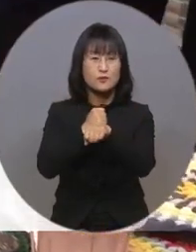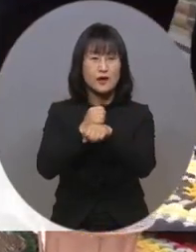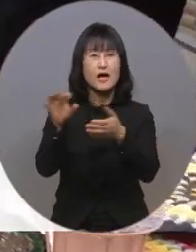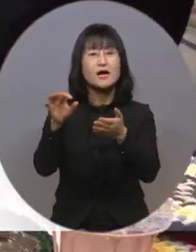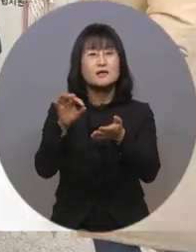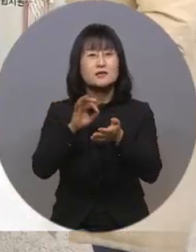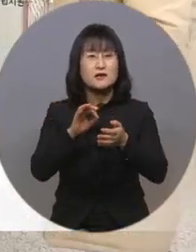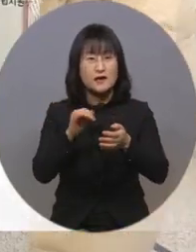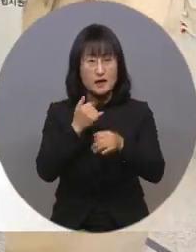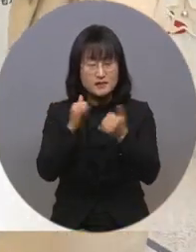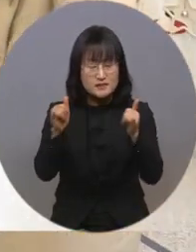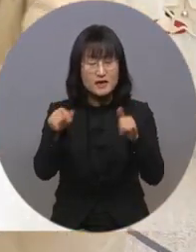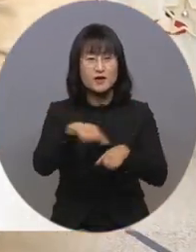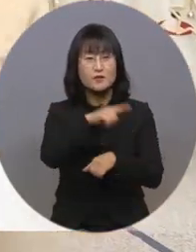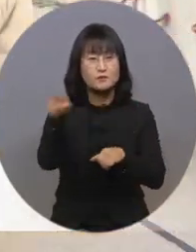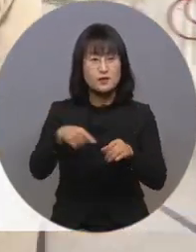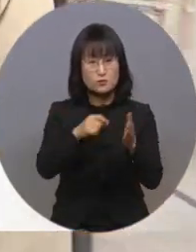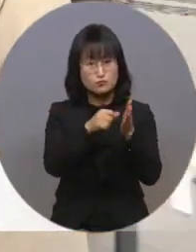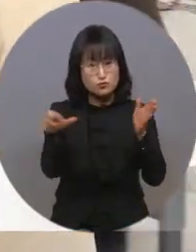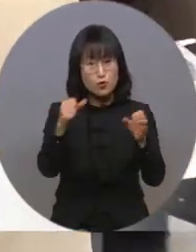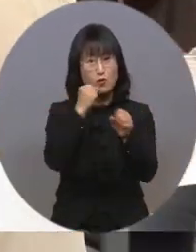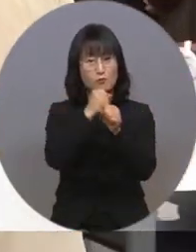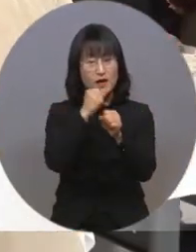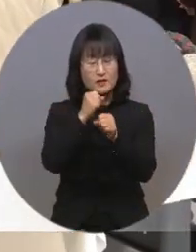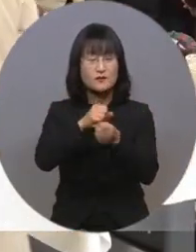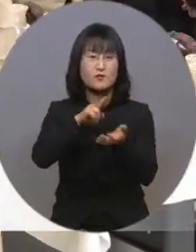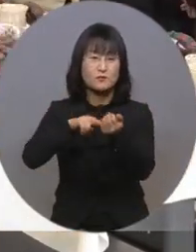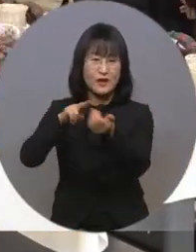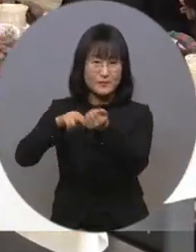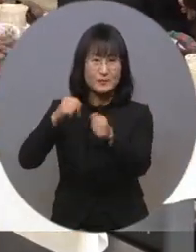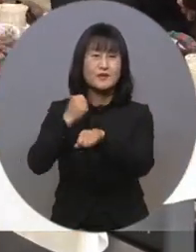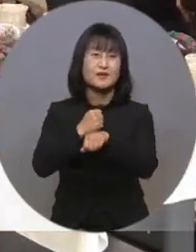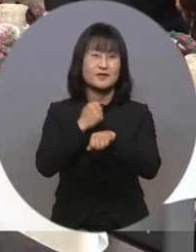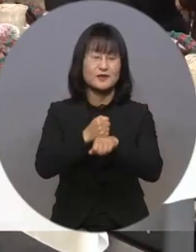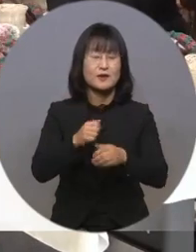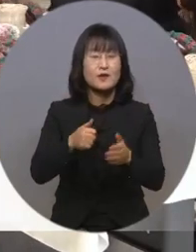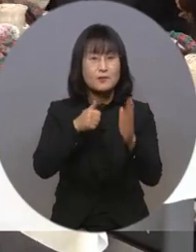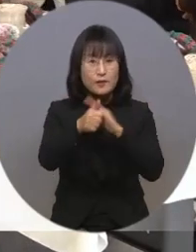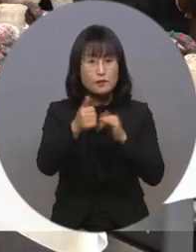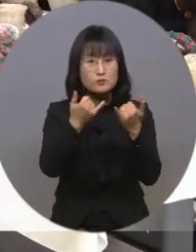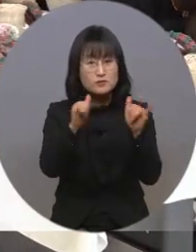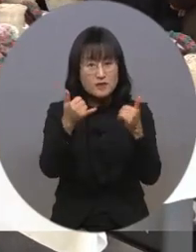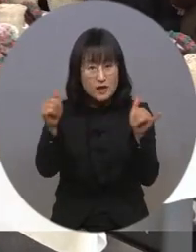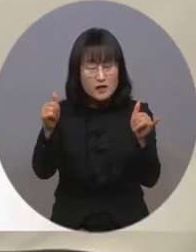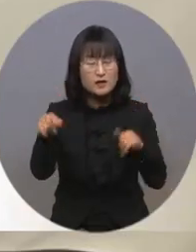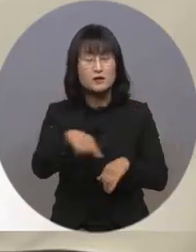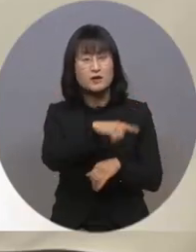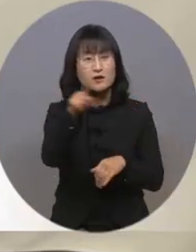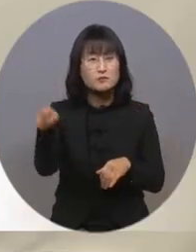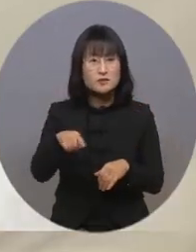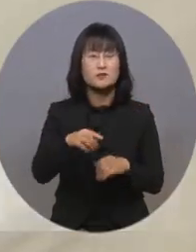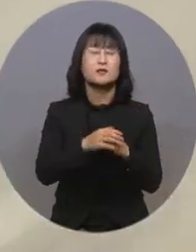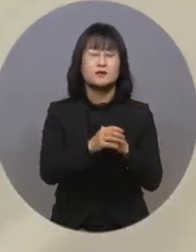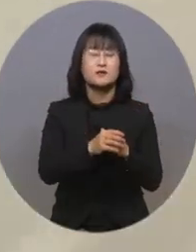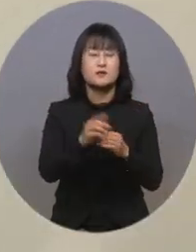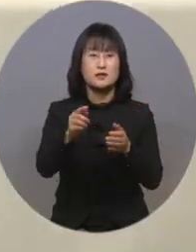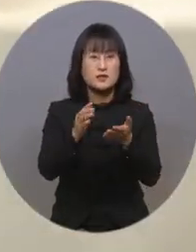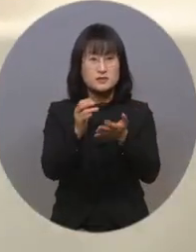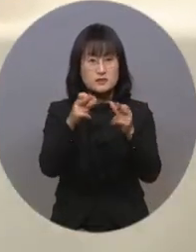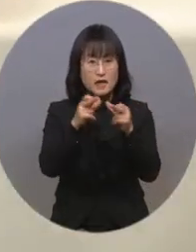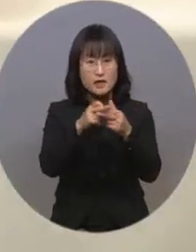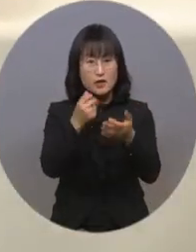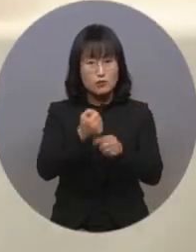판매가 이루어졌습니다. 방문객이 장애인에게 전하는 희망 메시지와 경품 룰렛 등 다양한 참여